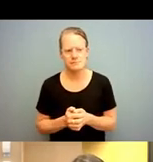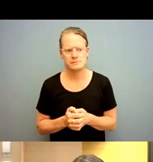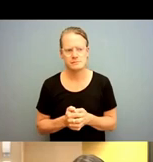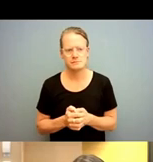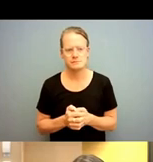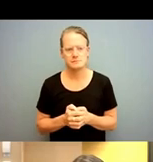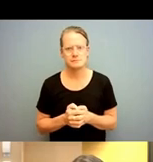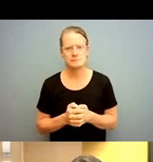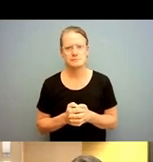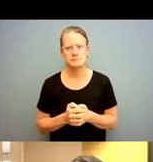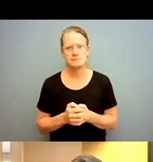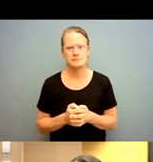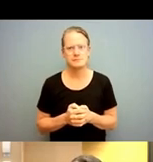passa.